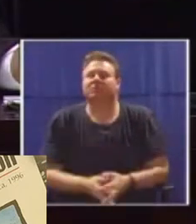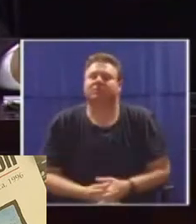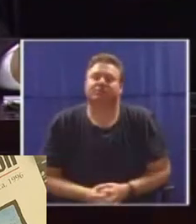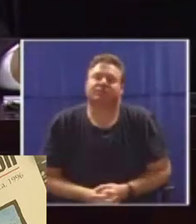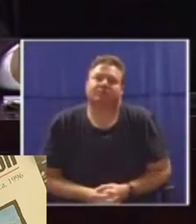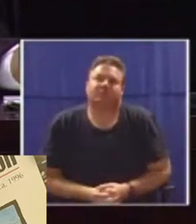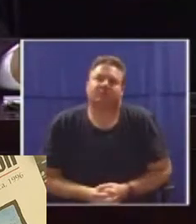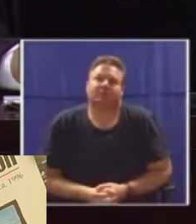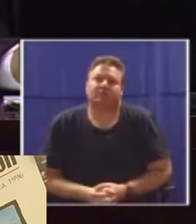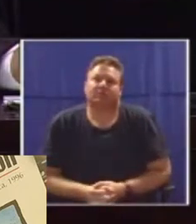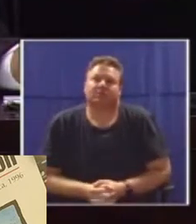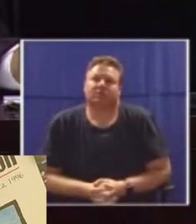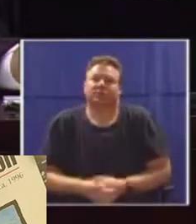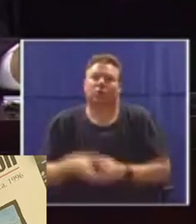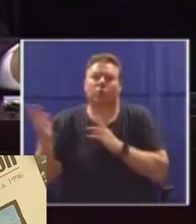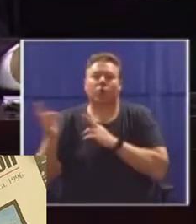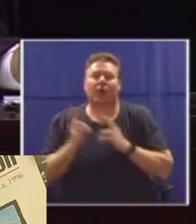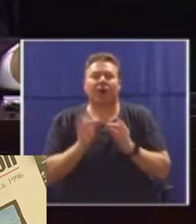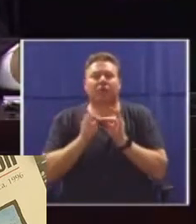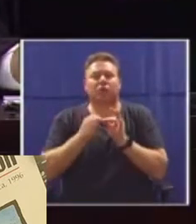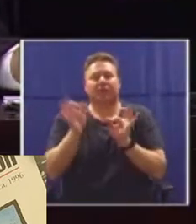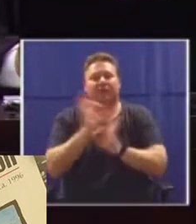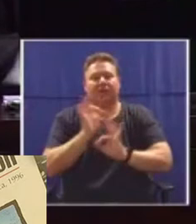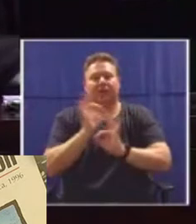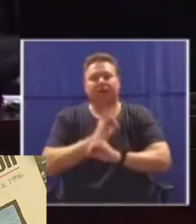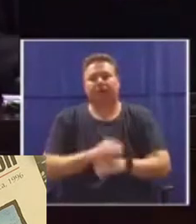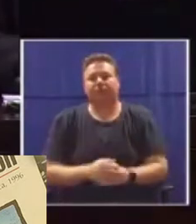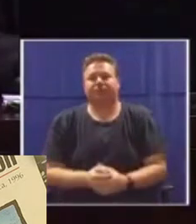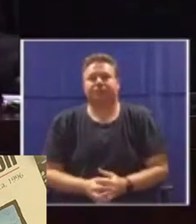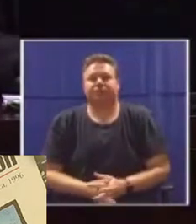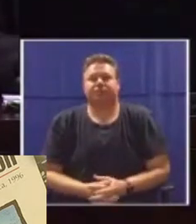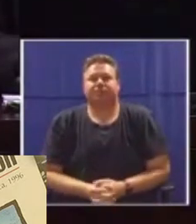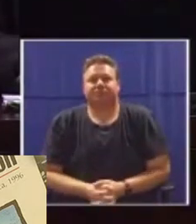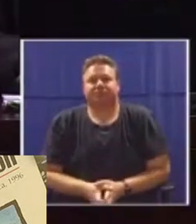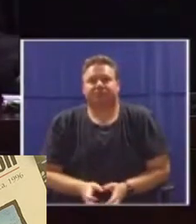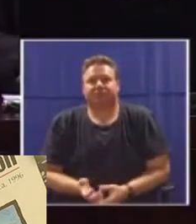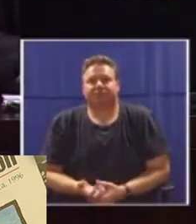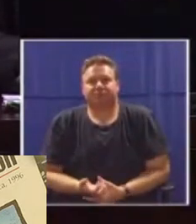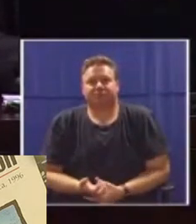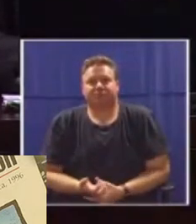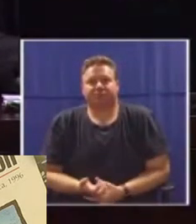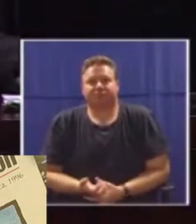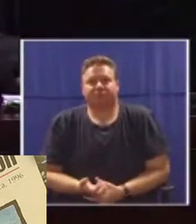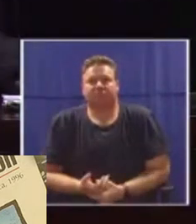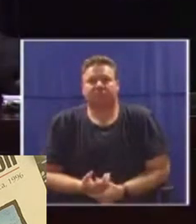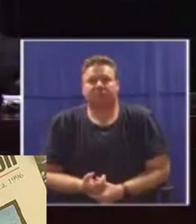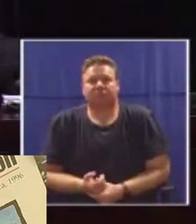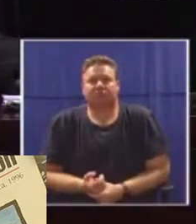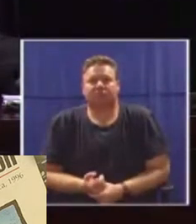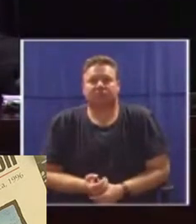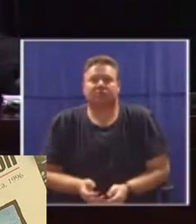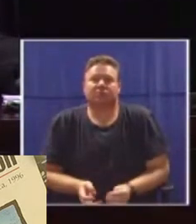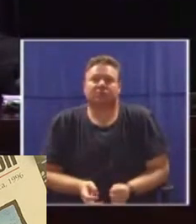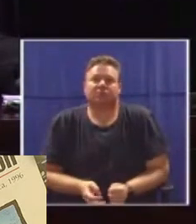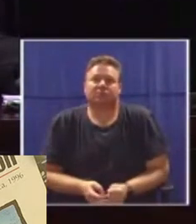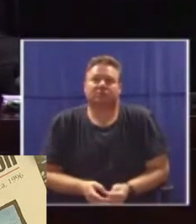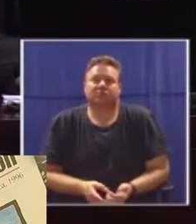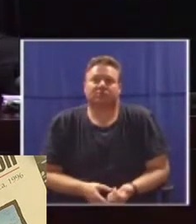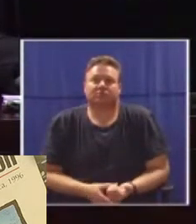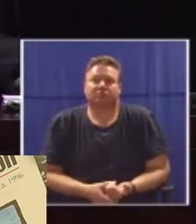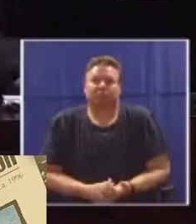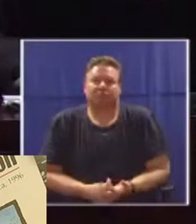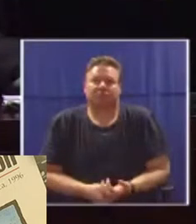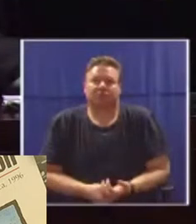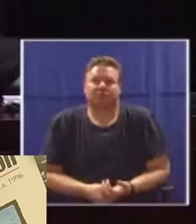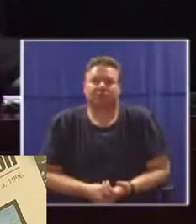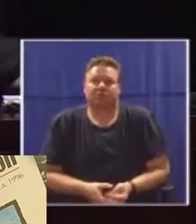voldoende geïnkorporeer met die vestiging van statutêre provinsiale en munisipale vervoerregistrateurs. Die DA is